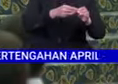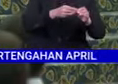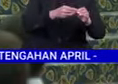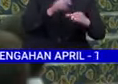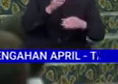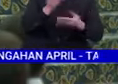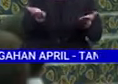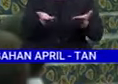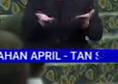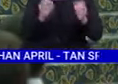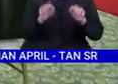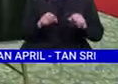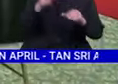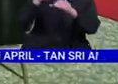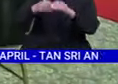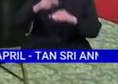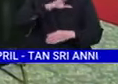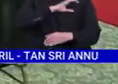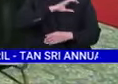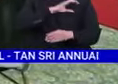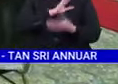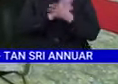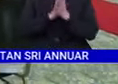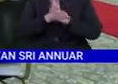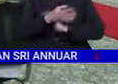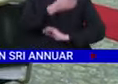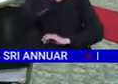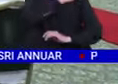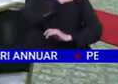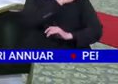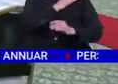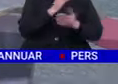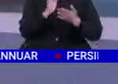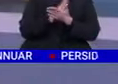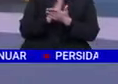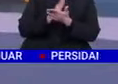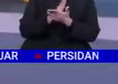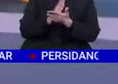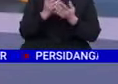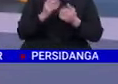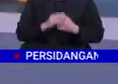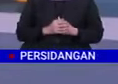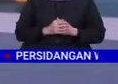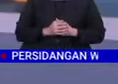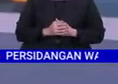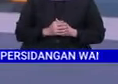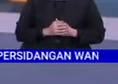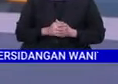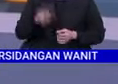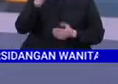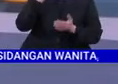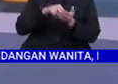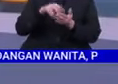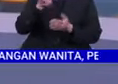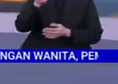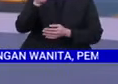akan diberi keutamaan menyertai pdrm sebagai Inspektur percobaan Hai seramai